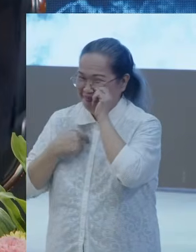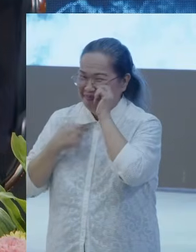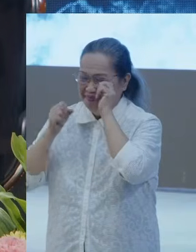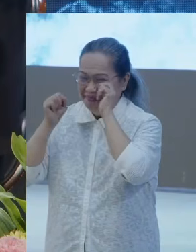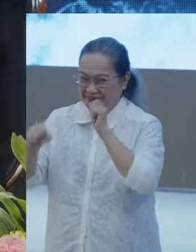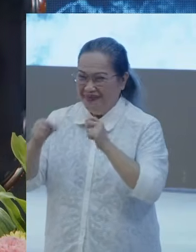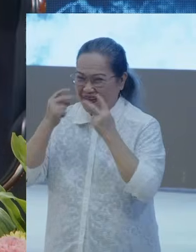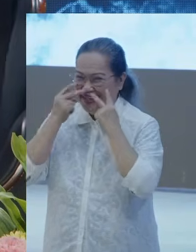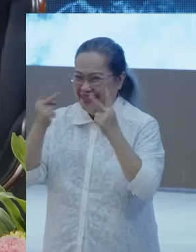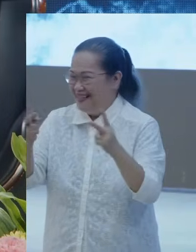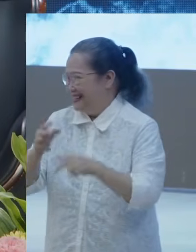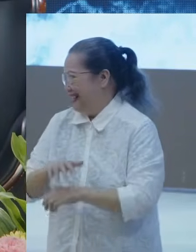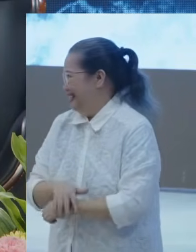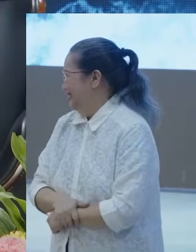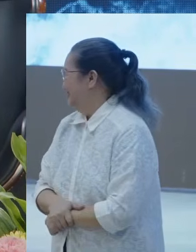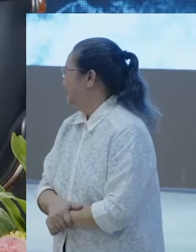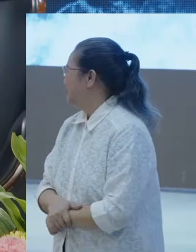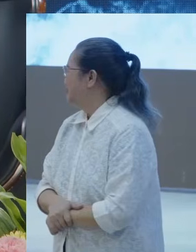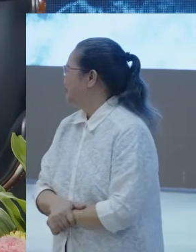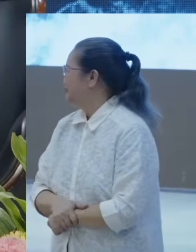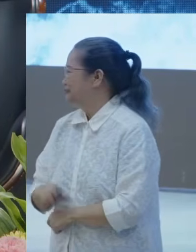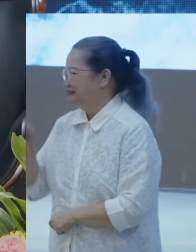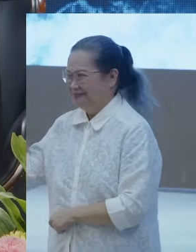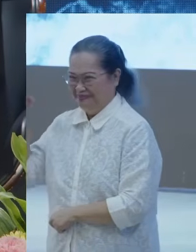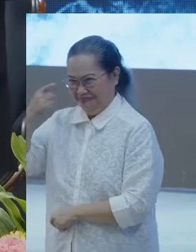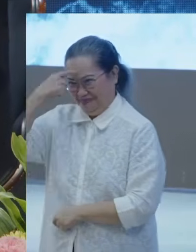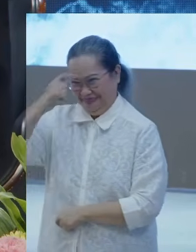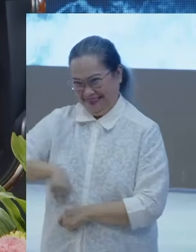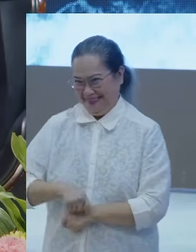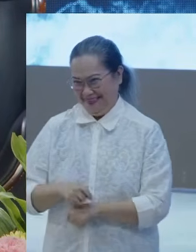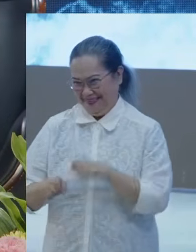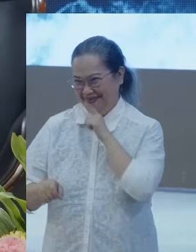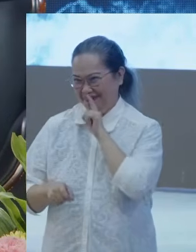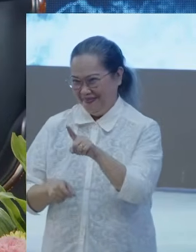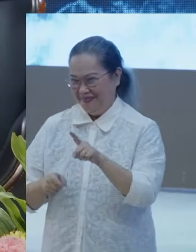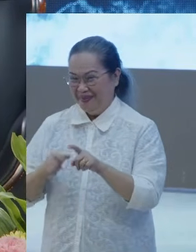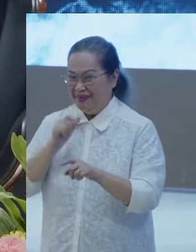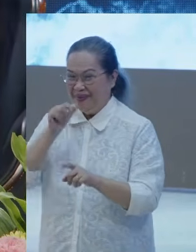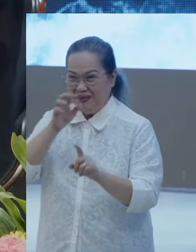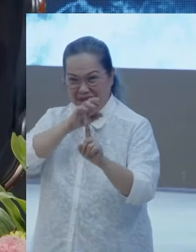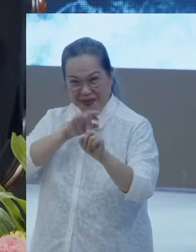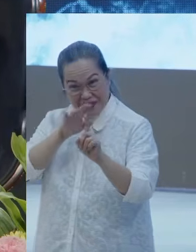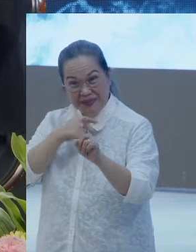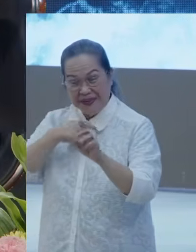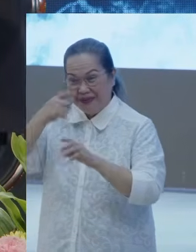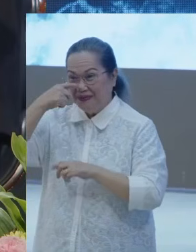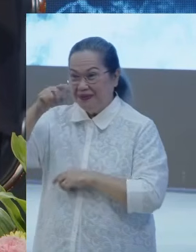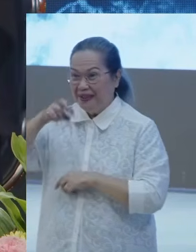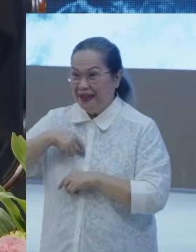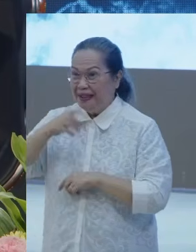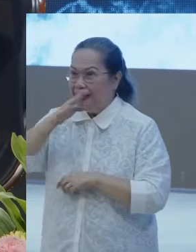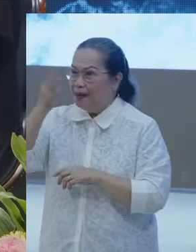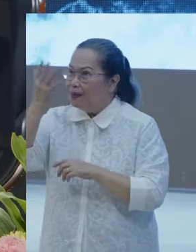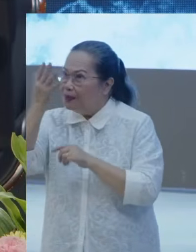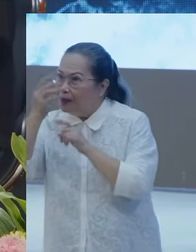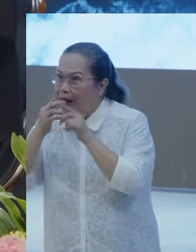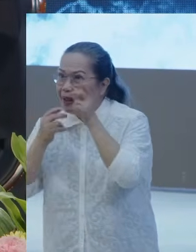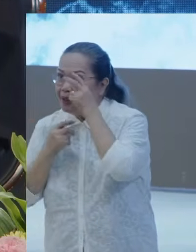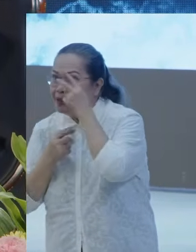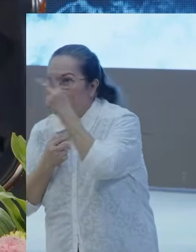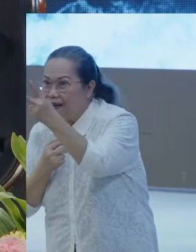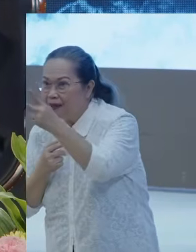Makikita natin, okay? Baka hindi naintindihan ng ibang kabataan yung aninag. No? Makikita natin mga